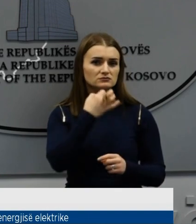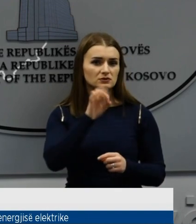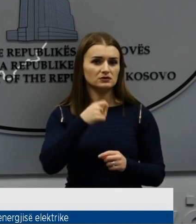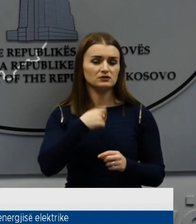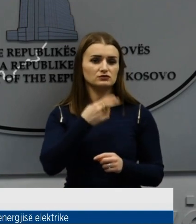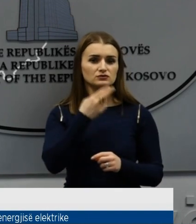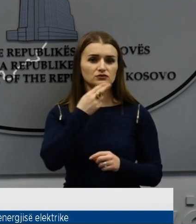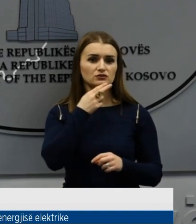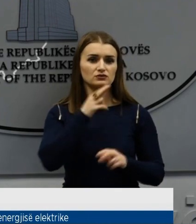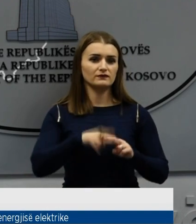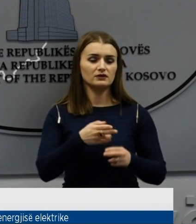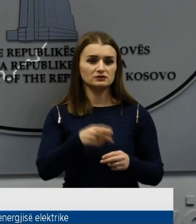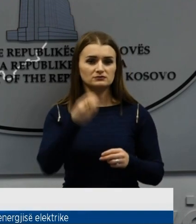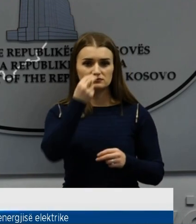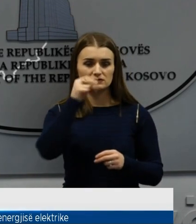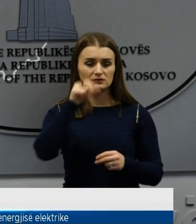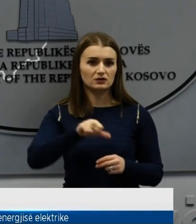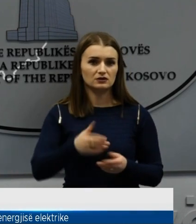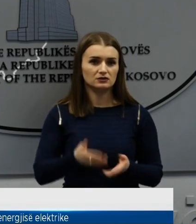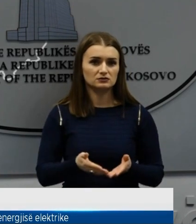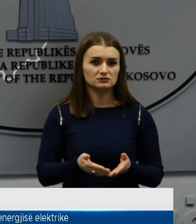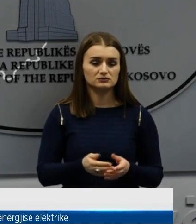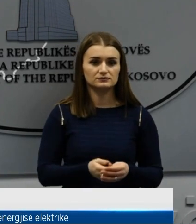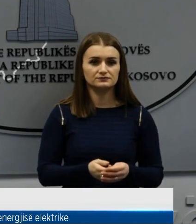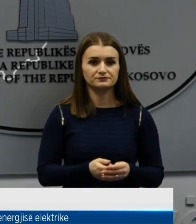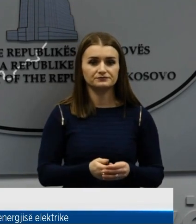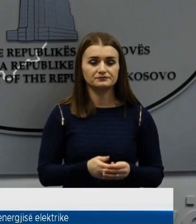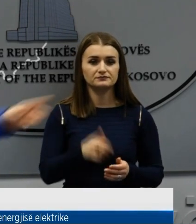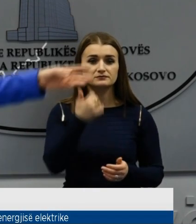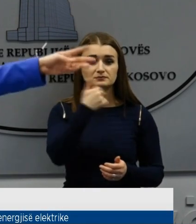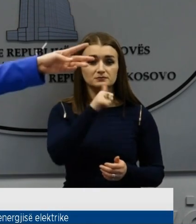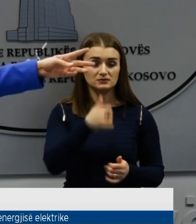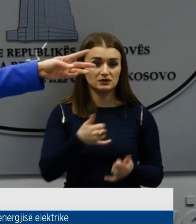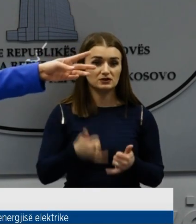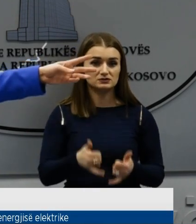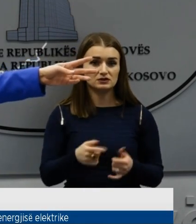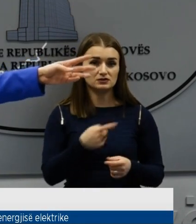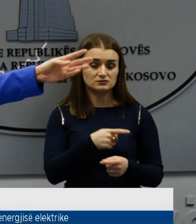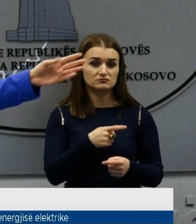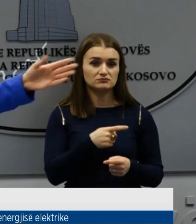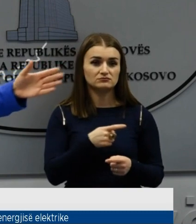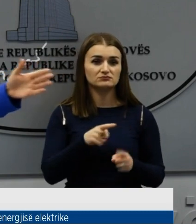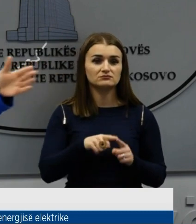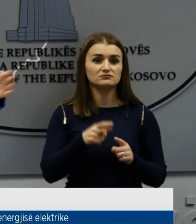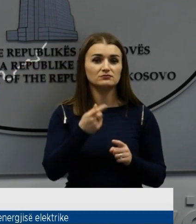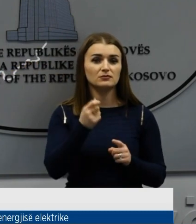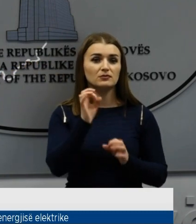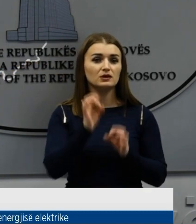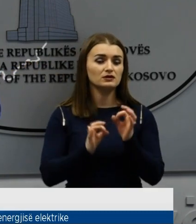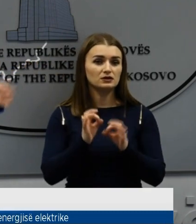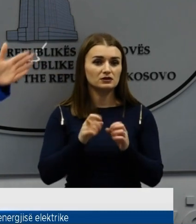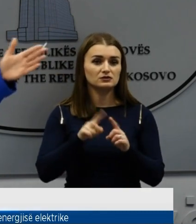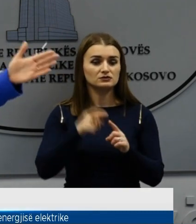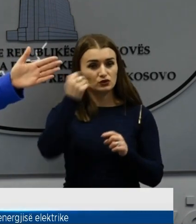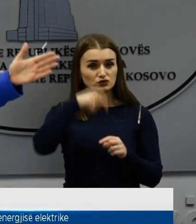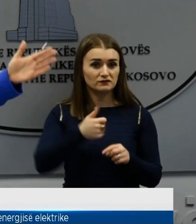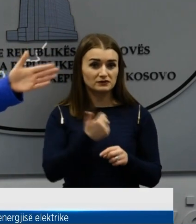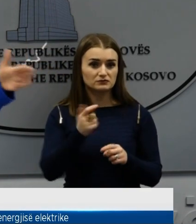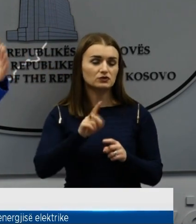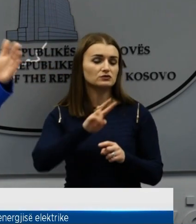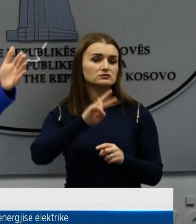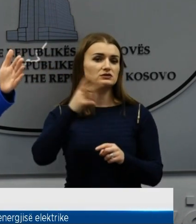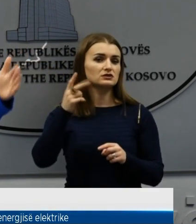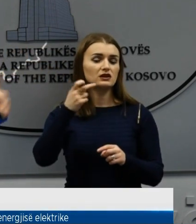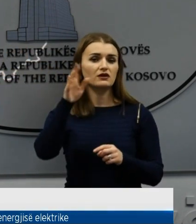Arsyeja kryesore për çmimet që po i shohim sot në këto tregje, që nuk janë vetëm në Kosovë, po janë në Evropë, dhe jo vetëm në